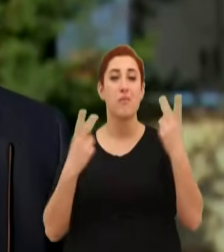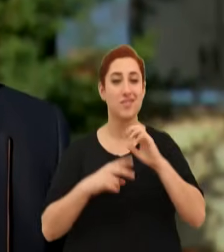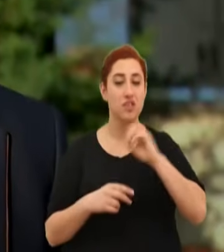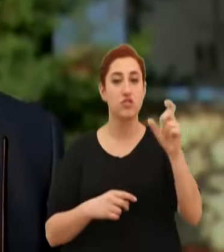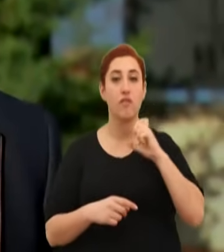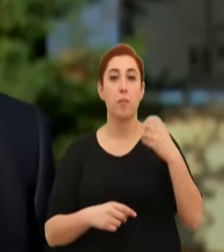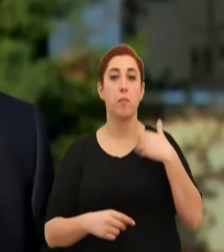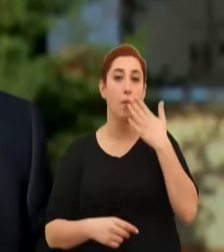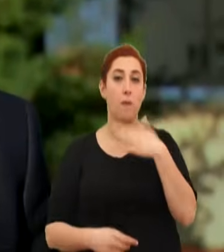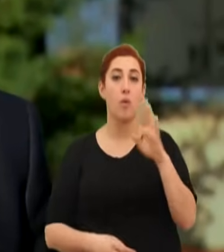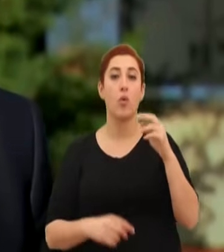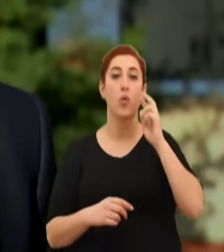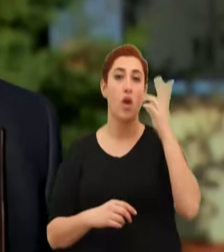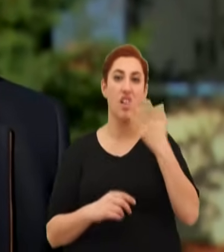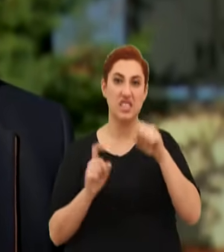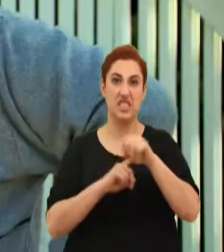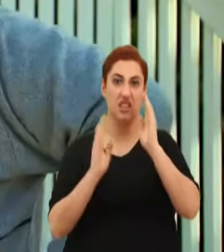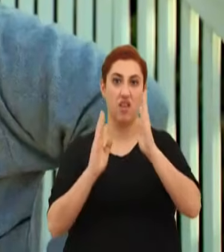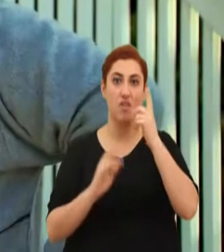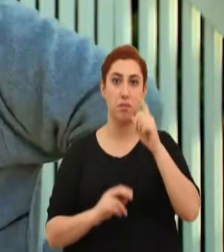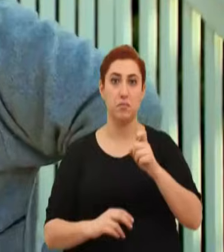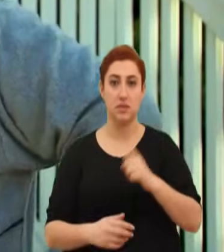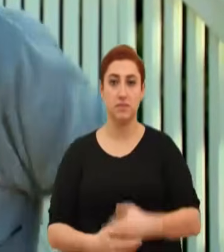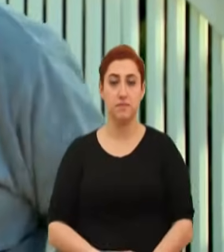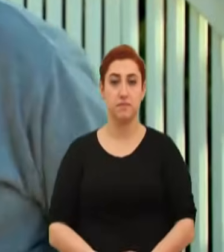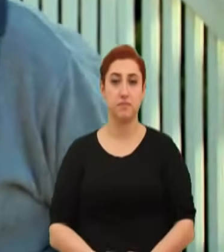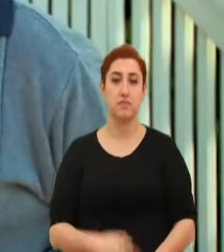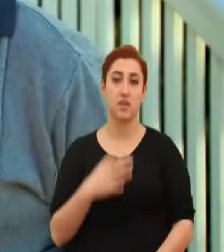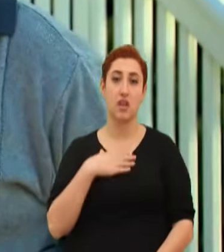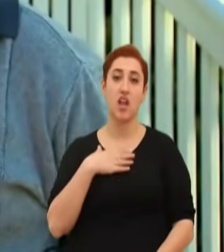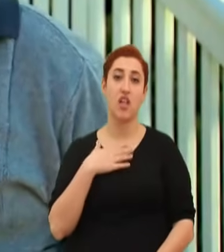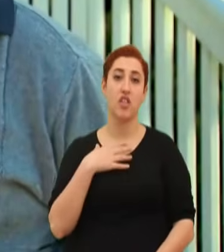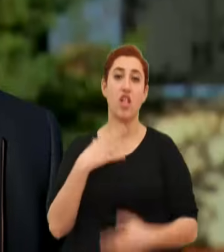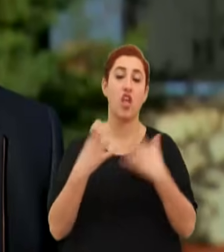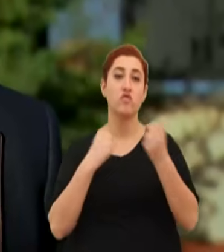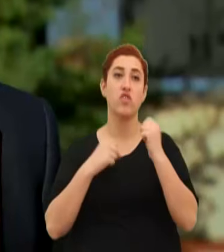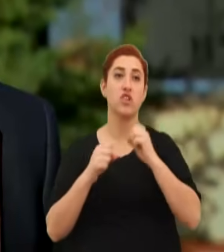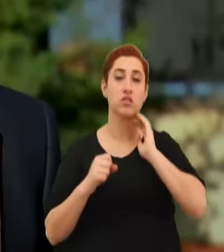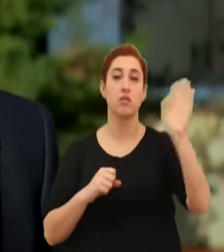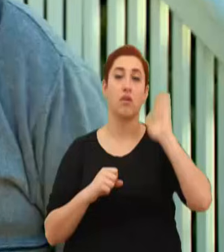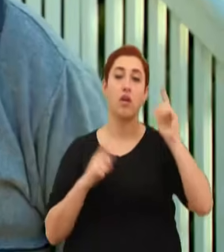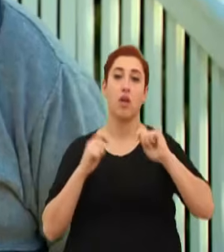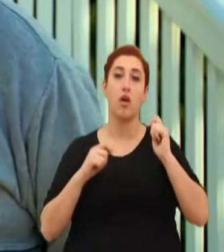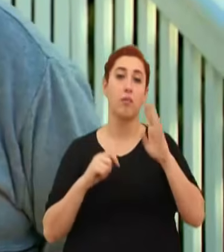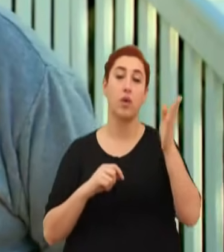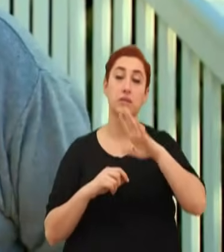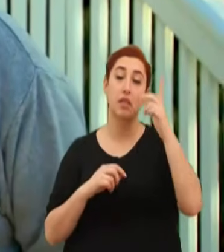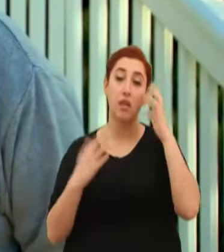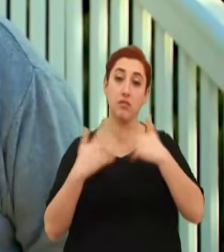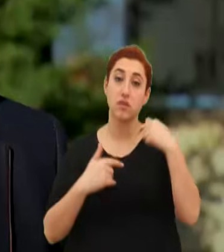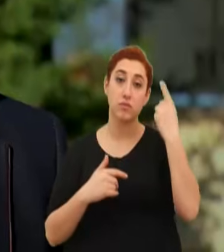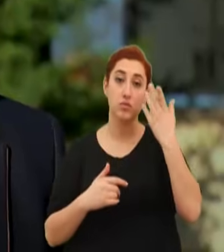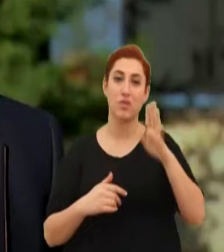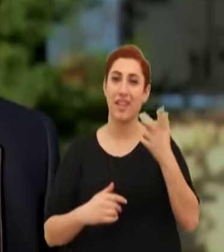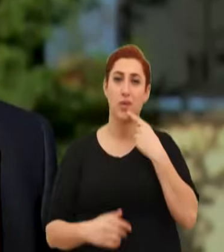mesajlarıma cevap vermedi. Rüyam hala sinirli mi? Kendini alışverişe vurdu. Gerisini sen hesap